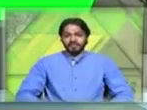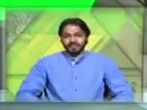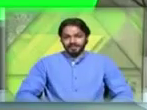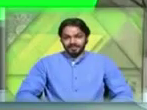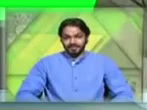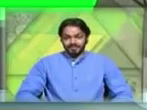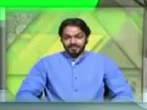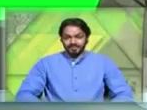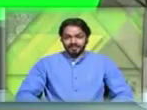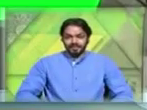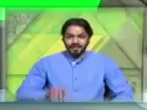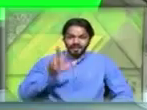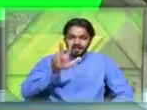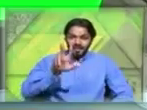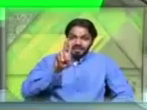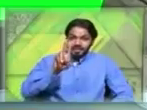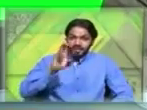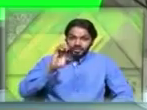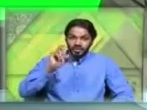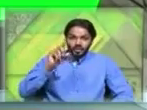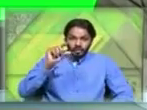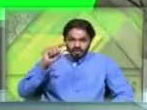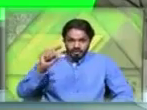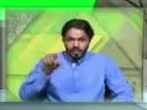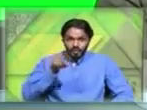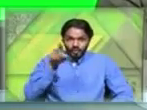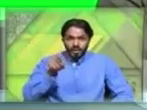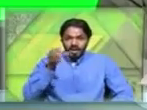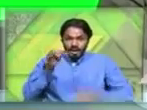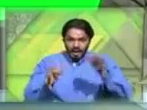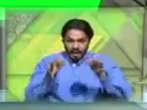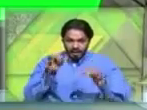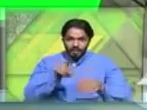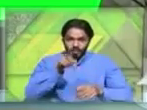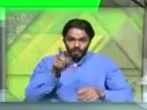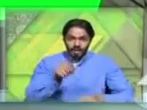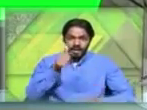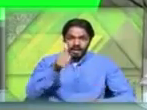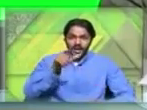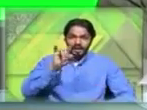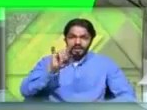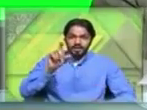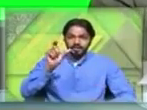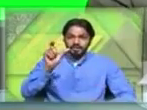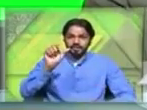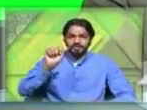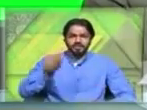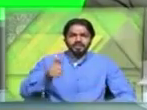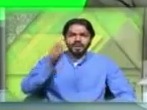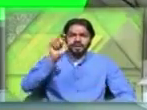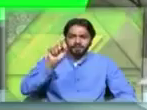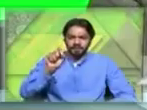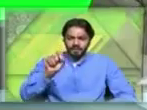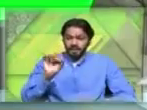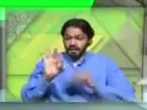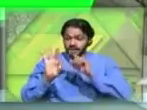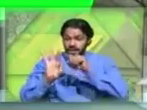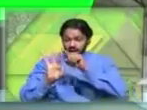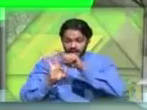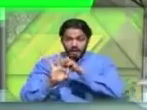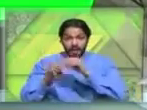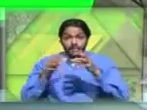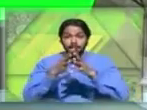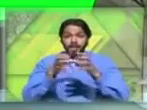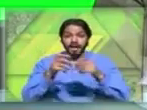التجرد والعدل والإنصاف المقوم الثاني من مقومات المنهج النبوي في الدعوة إلى الآخر. ترى كيف